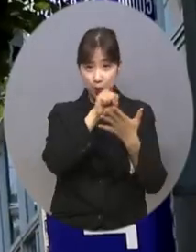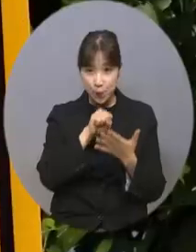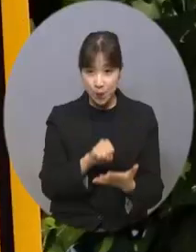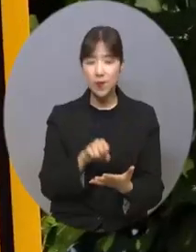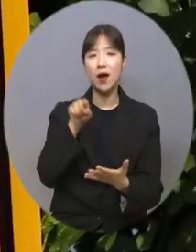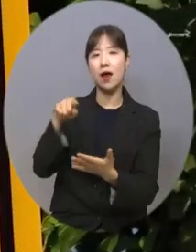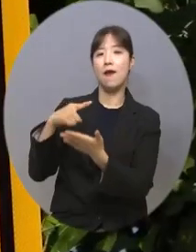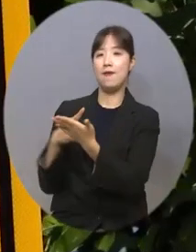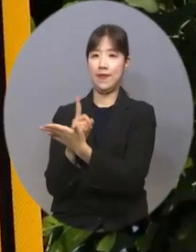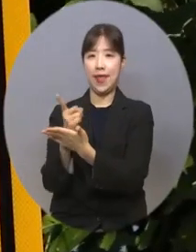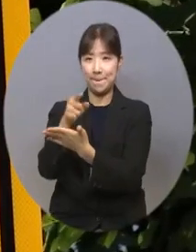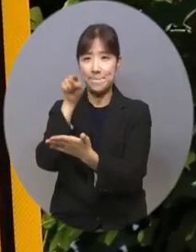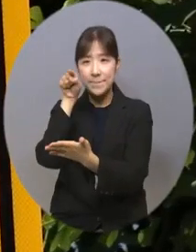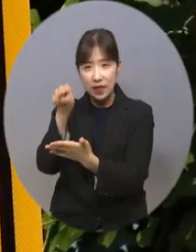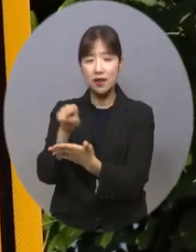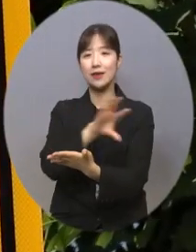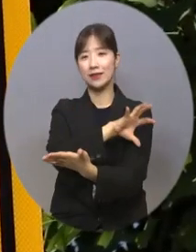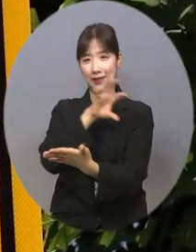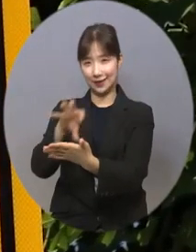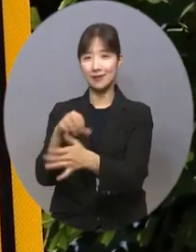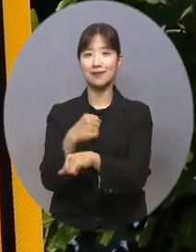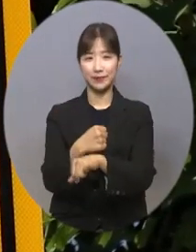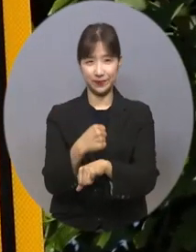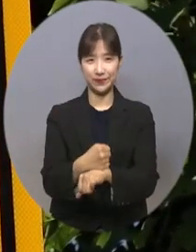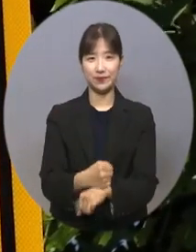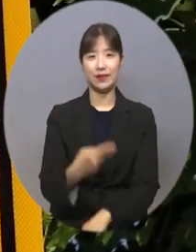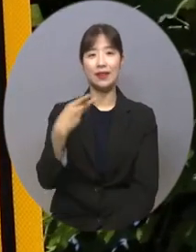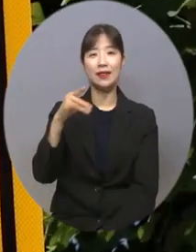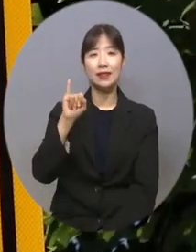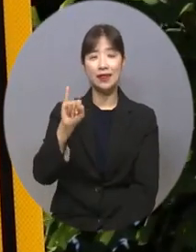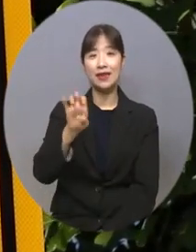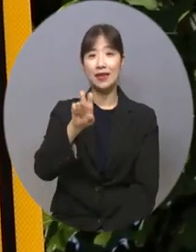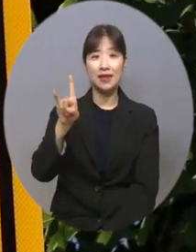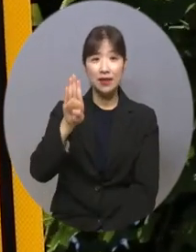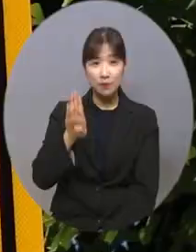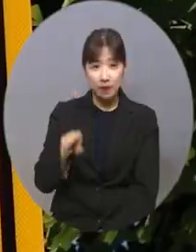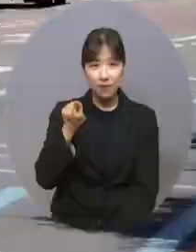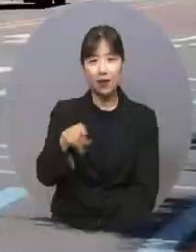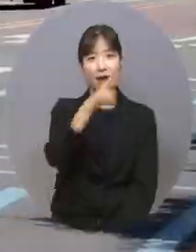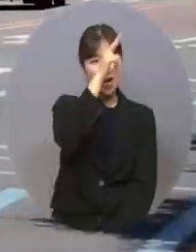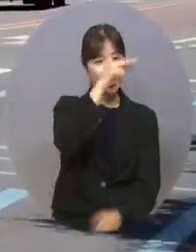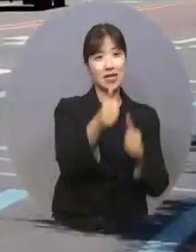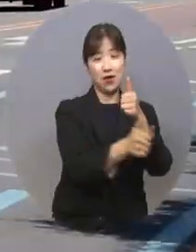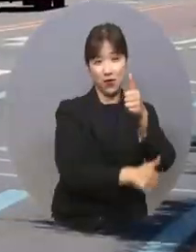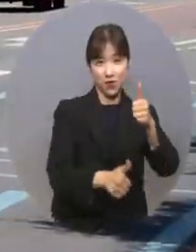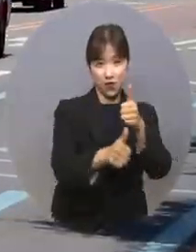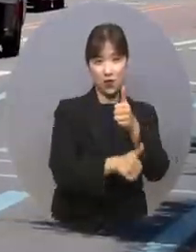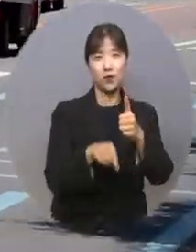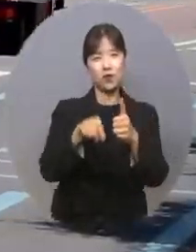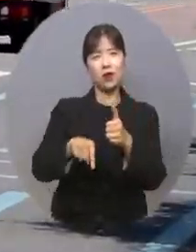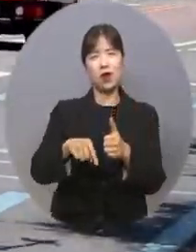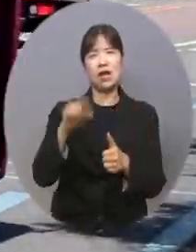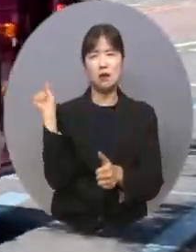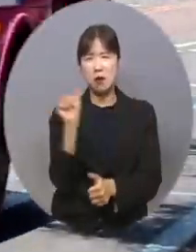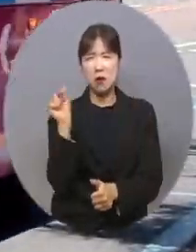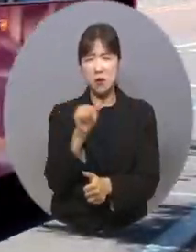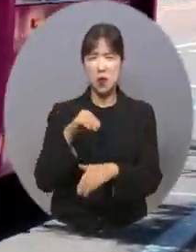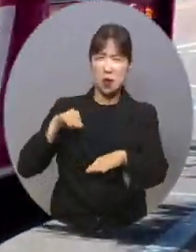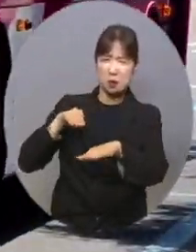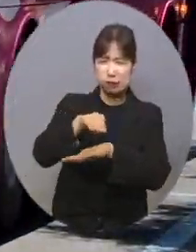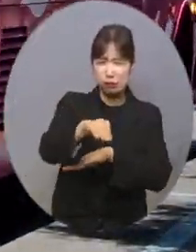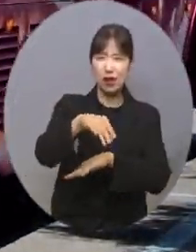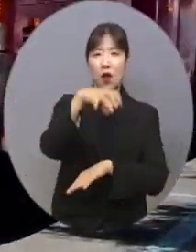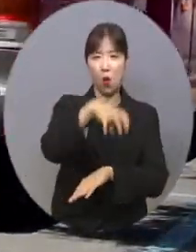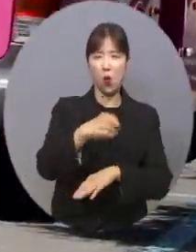반영할 예정입니다. 팀의 모빌리티는 전남자치경찰위원회에 도내 상습 과속 장소와